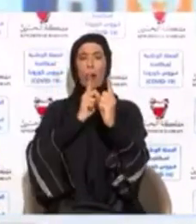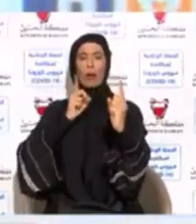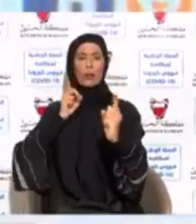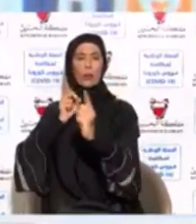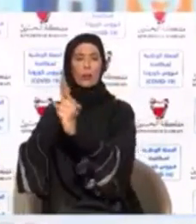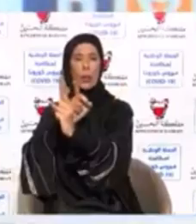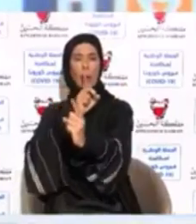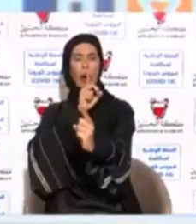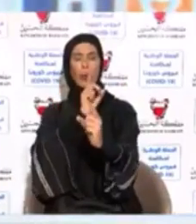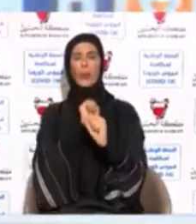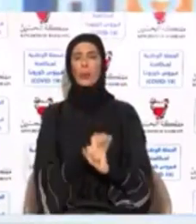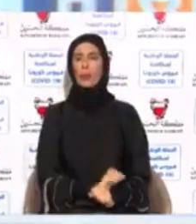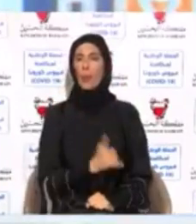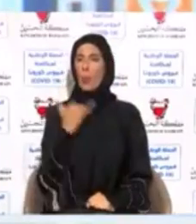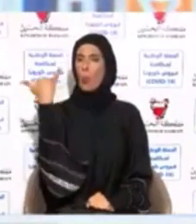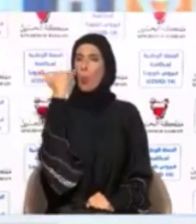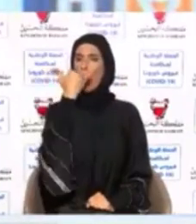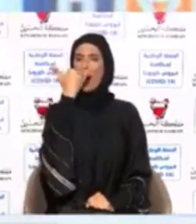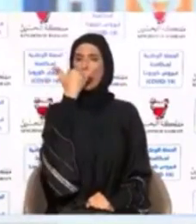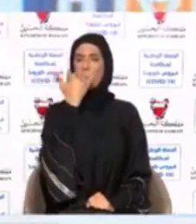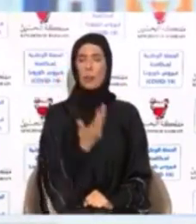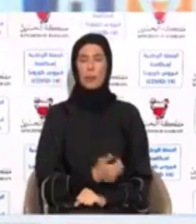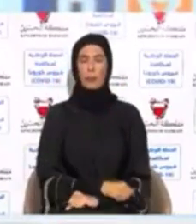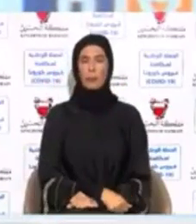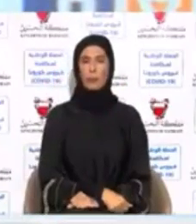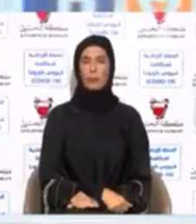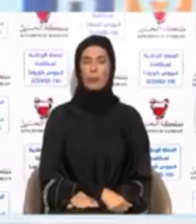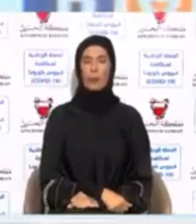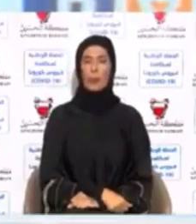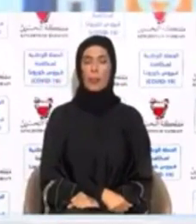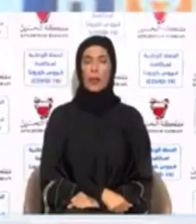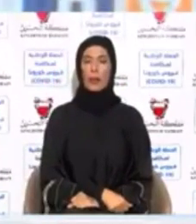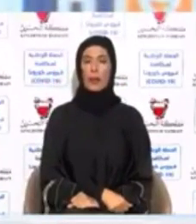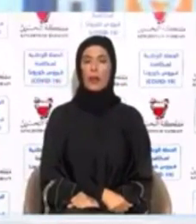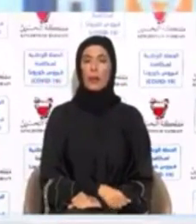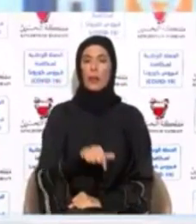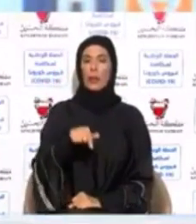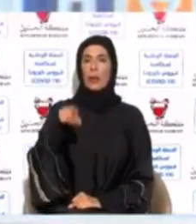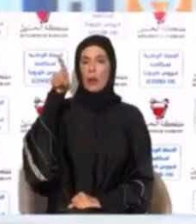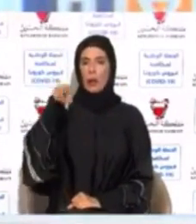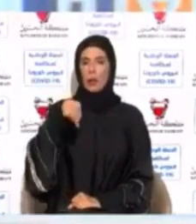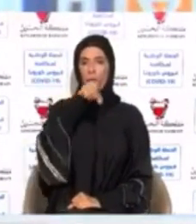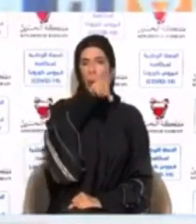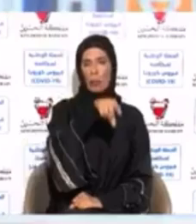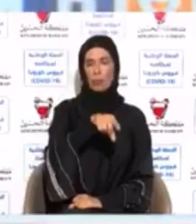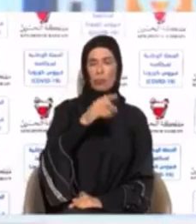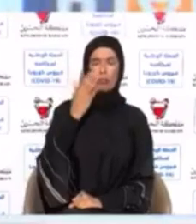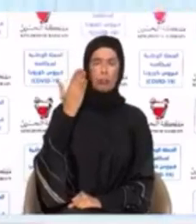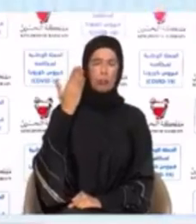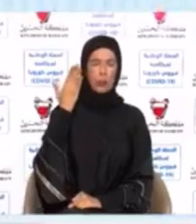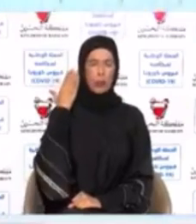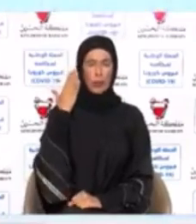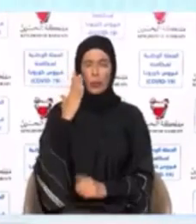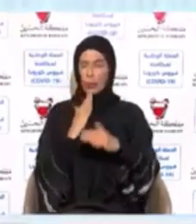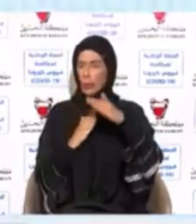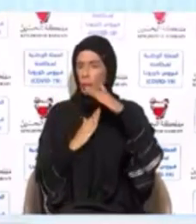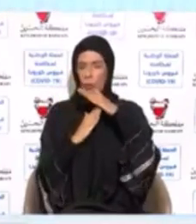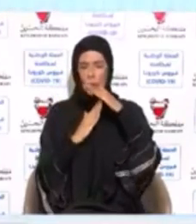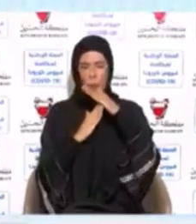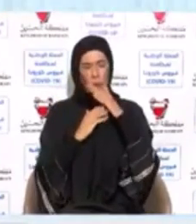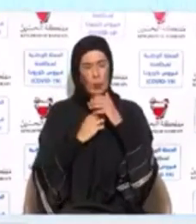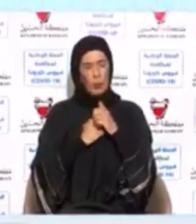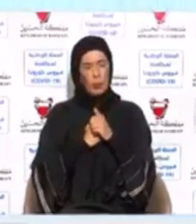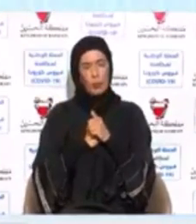قبل الجهات الخاصة أو الجهات المختصة. خلال الأيام الماضية للأسف الشديد